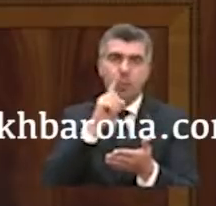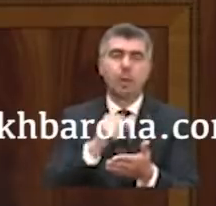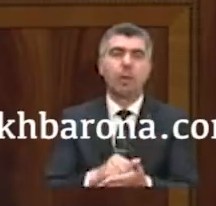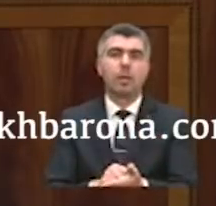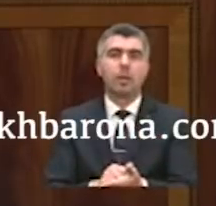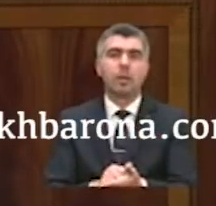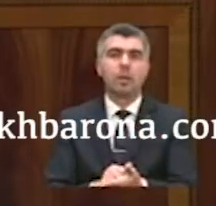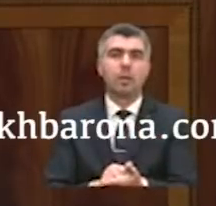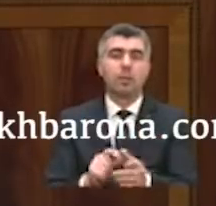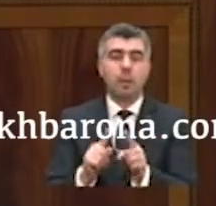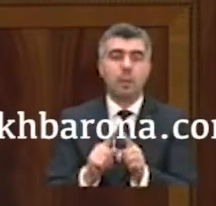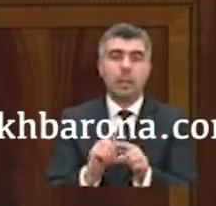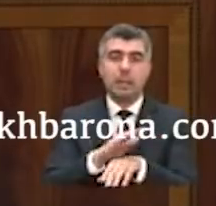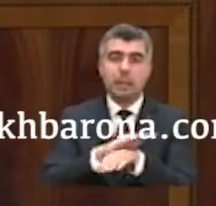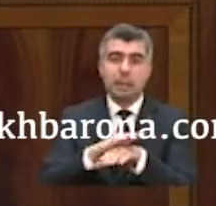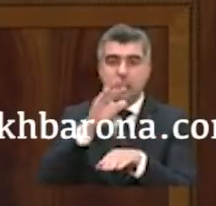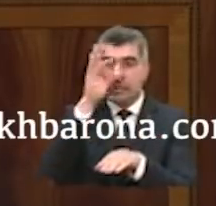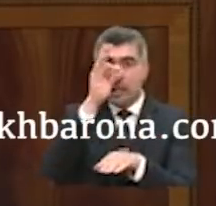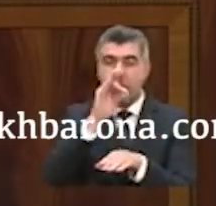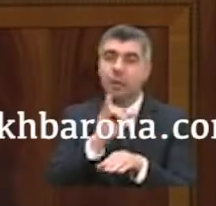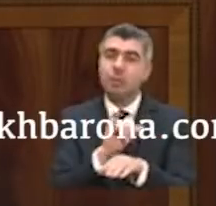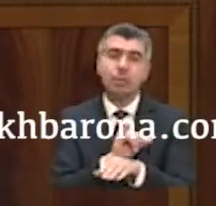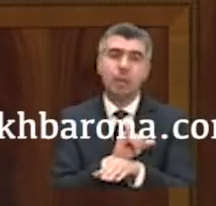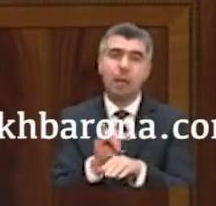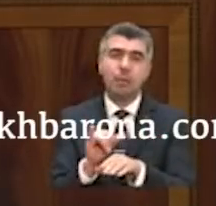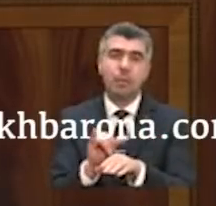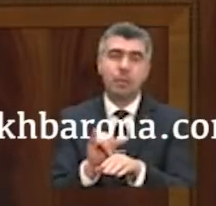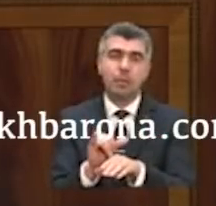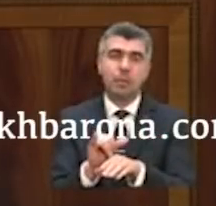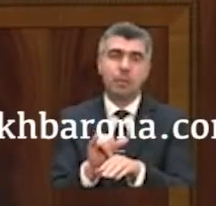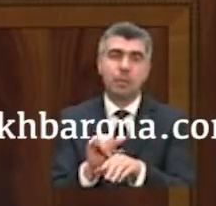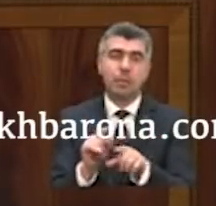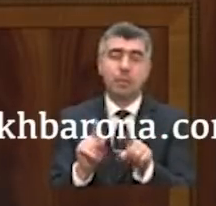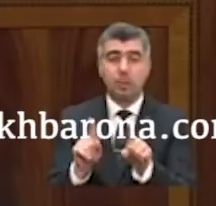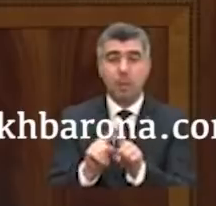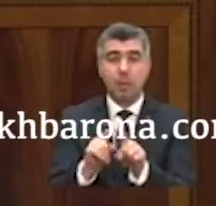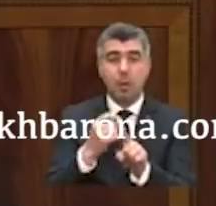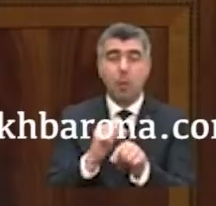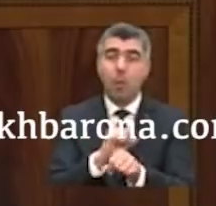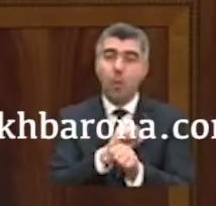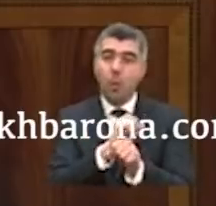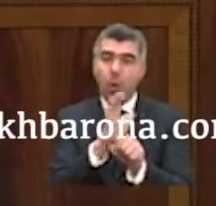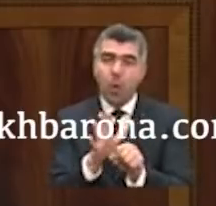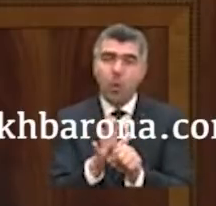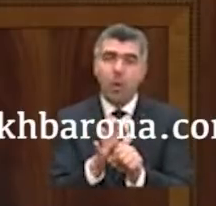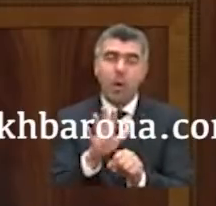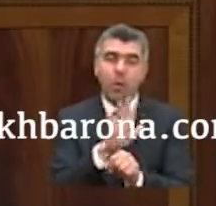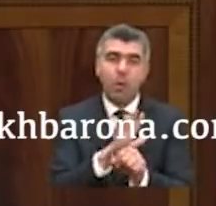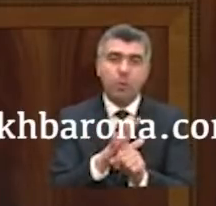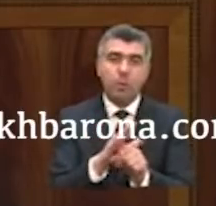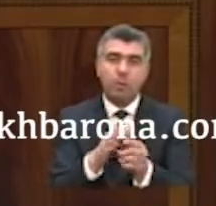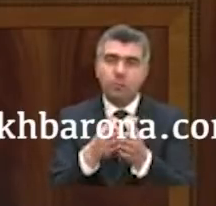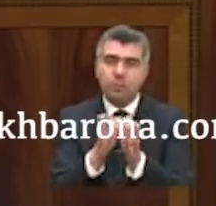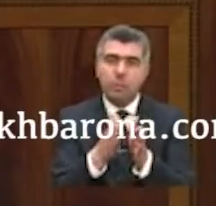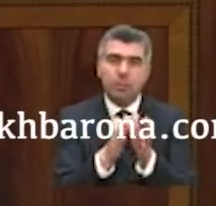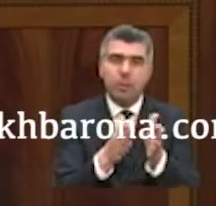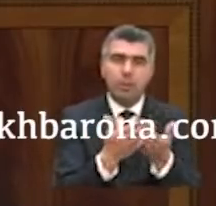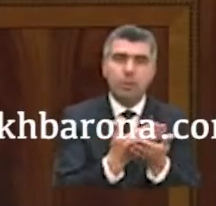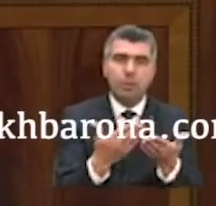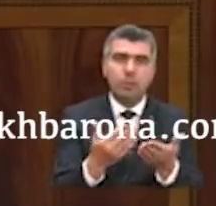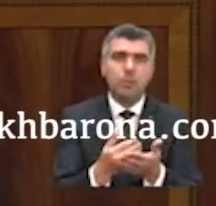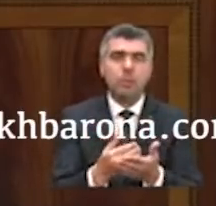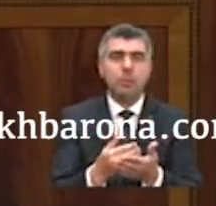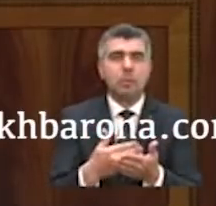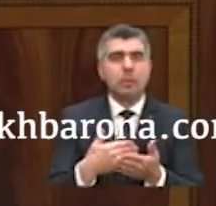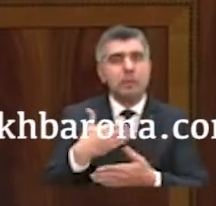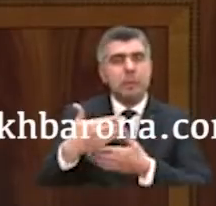وهذه ما فيها السياسه، لان هذه هادشي ديال الوباء اللي كان فافورابل حل هذه حل هذه حل هذه،